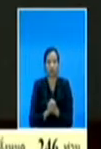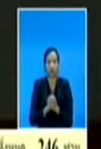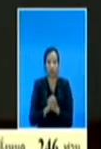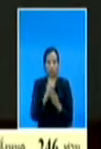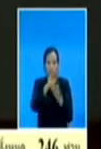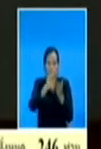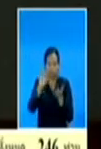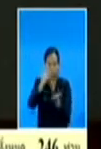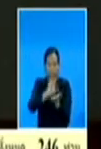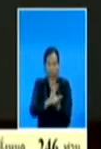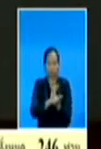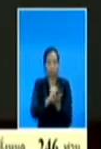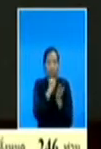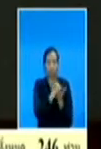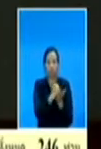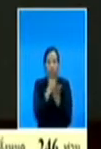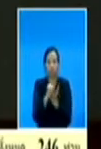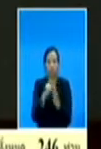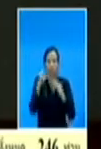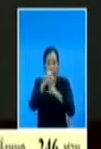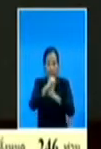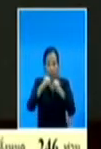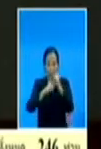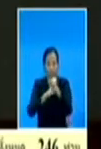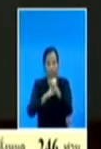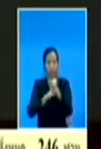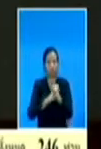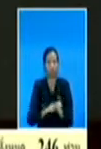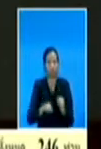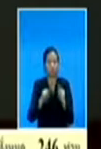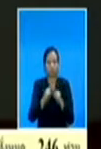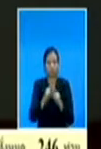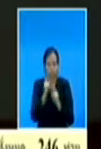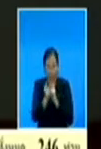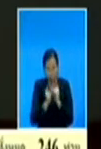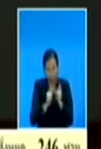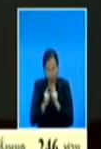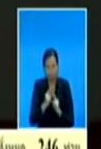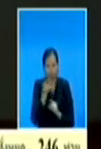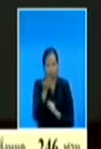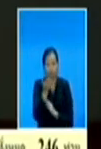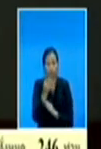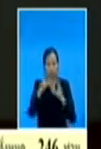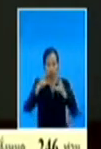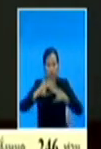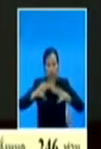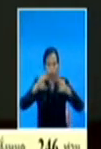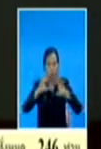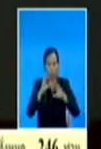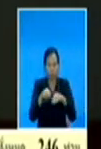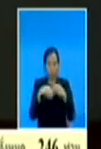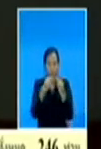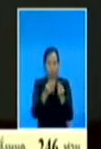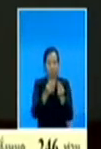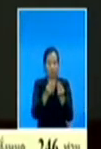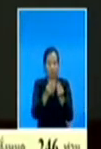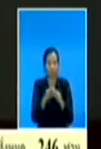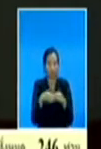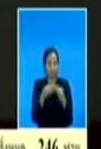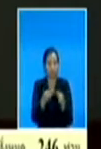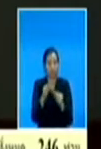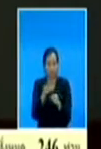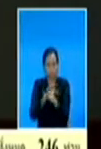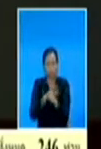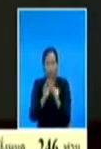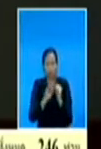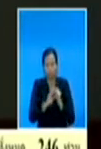ากำลังพูดอยู่เนี่ยนายกก็กำลังอภิปรายกำลังไม่ใช่อภิปรายกำลังชี้แจงงบประมาณอยู่อันนี้ก็ต้องติดตามต่อไปครับ